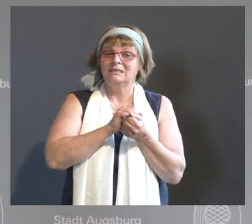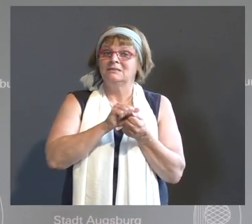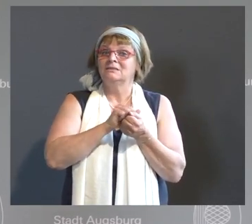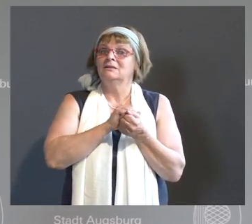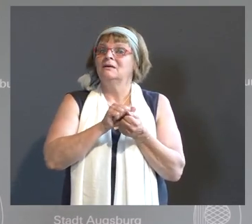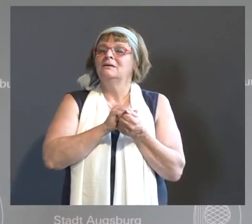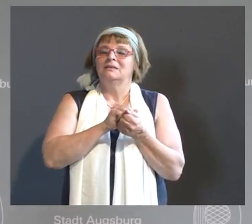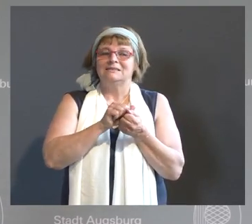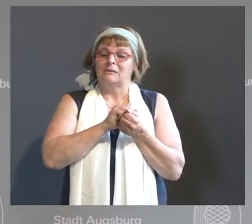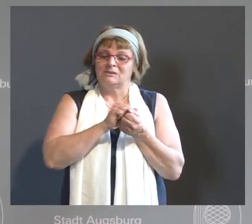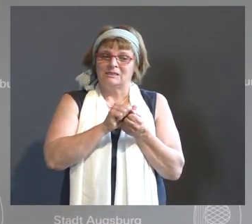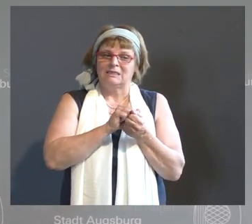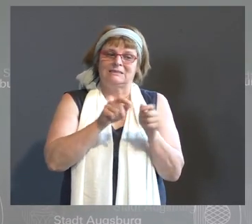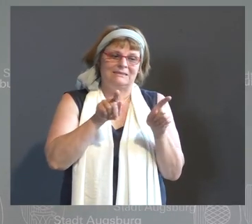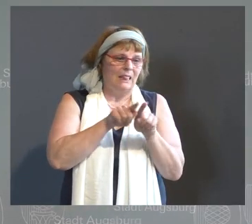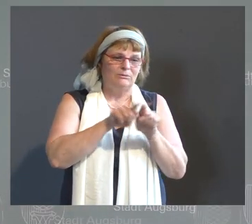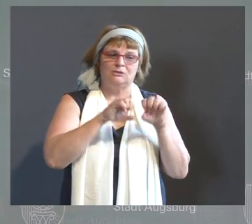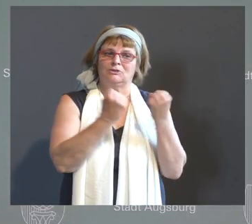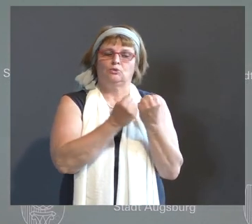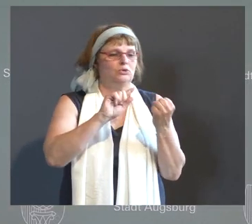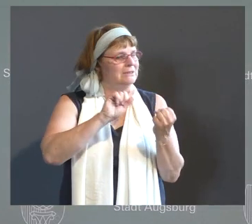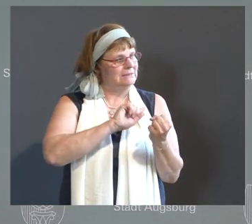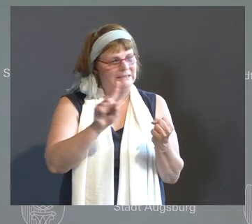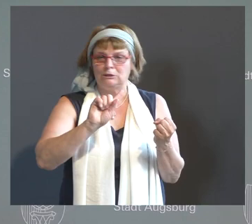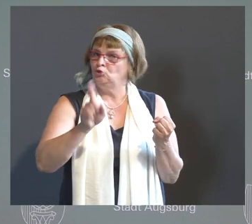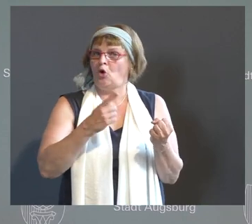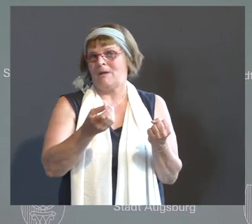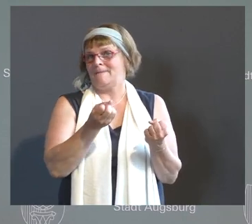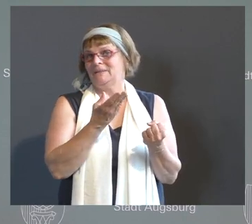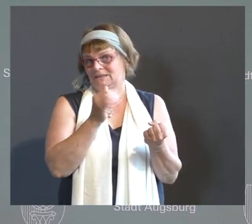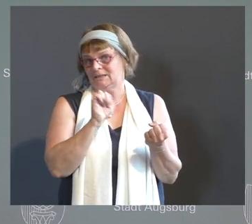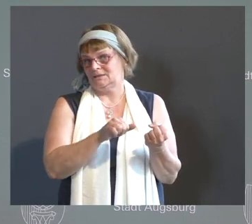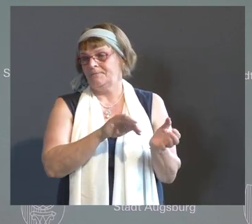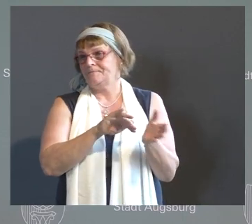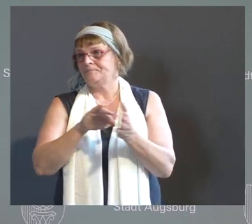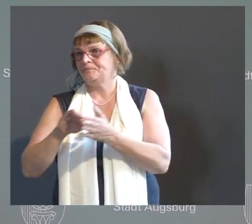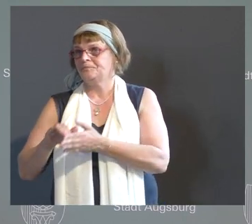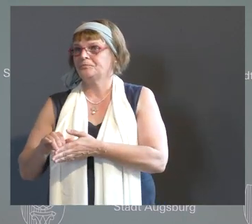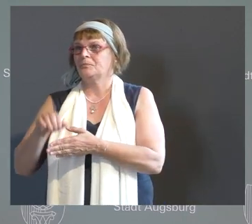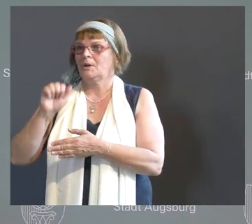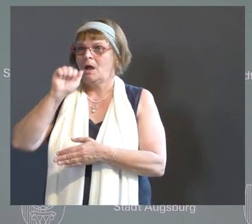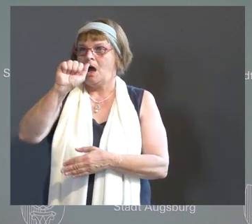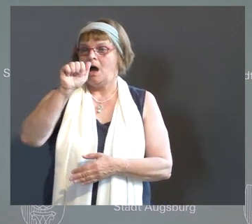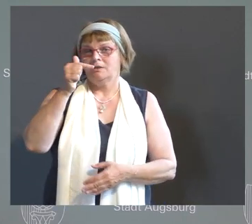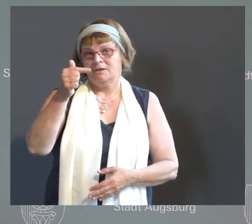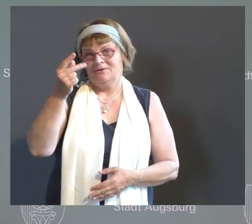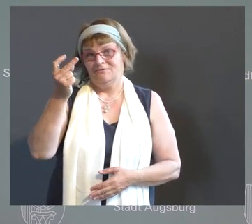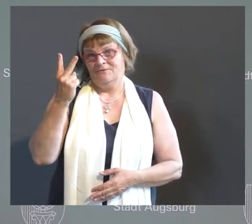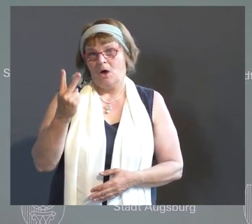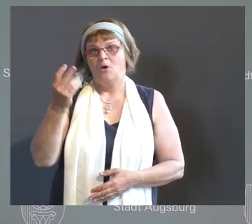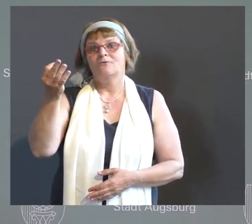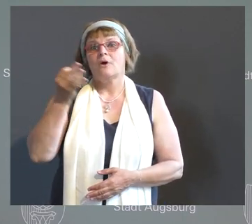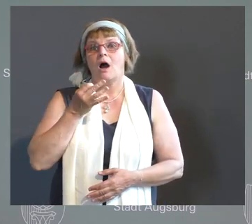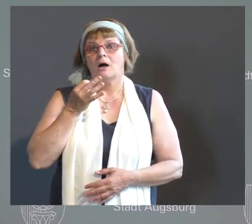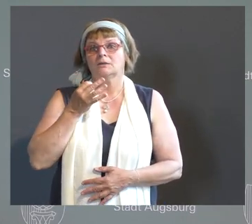kommt. Danke. ATV? Genau, Nietzsche von ATV. Herr Pinsch, Sie haben